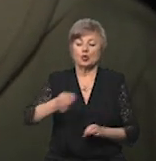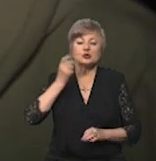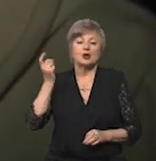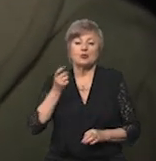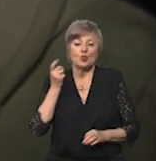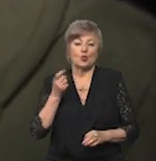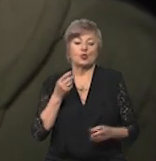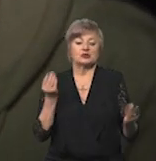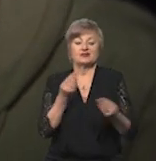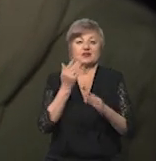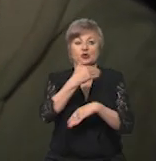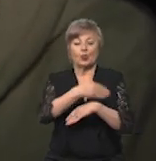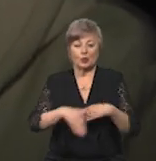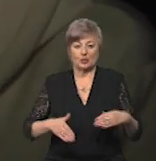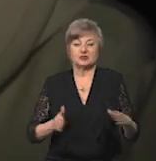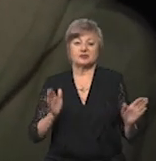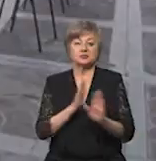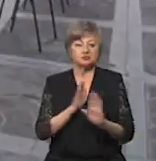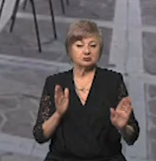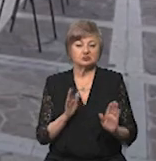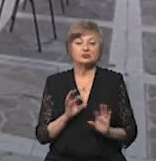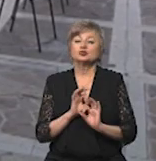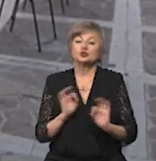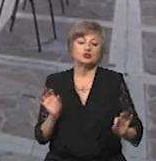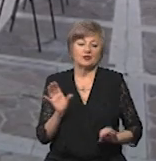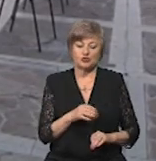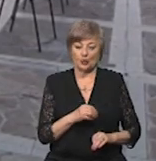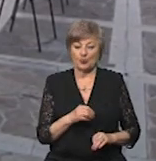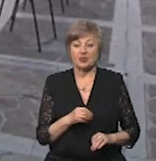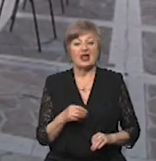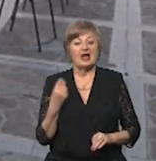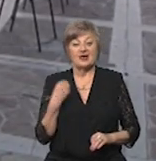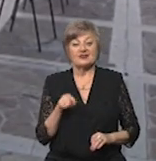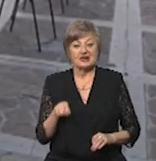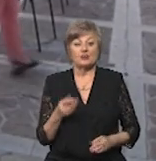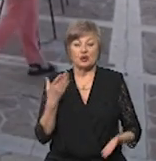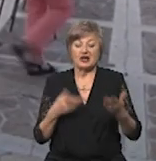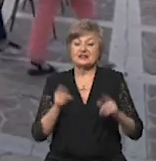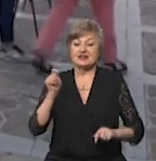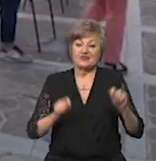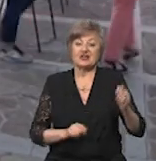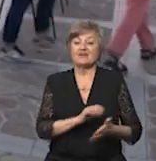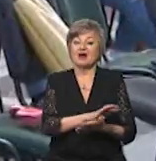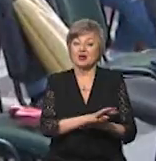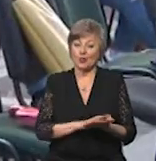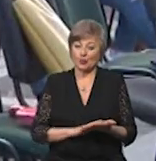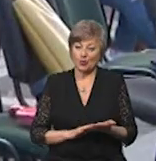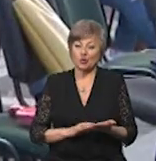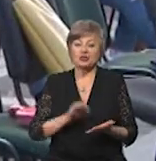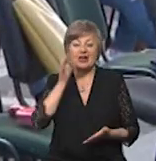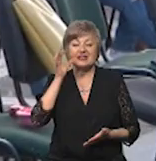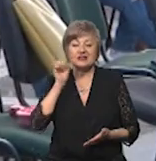вулиці, на свіжому повітрі. Ну, взагалі враження чудові. Після Запоріжжя вояж фестивалю продовжиться у Лисичанську,